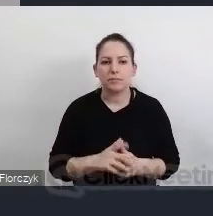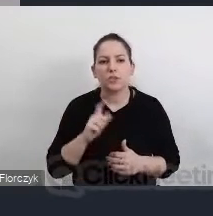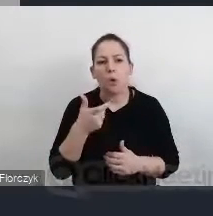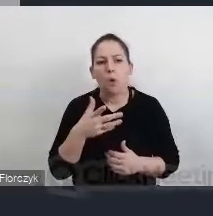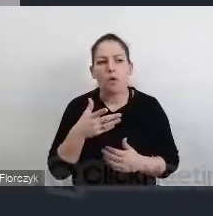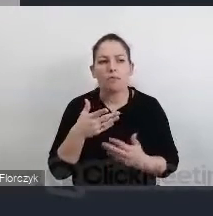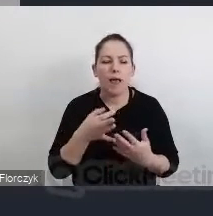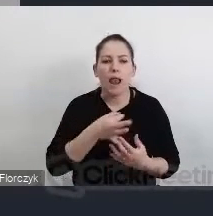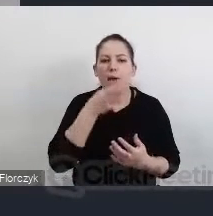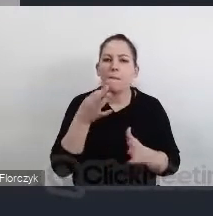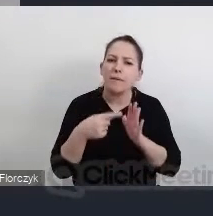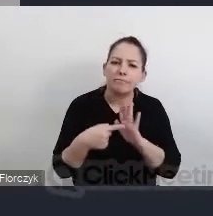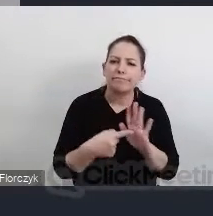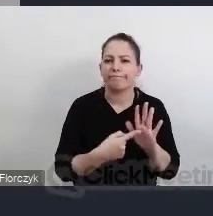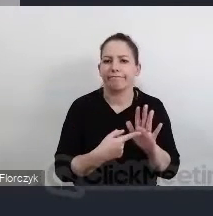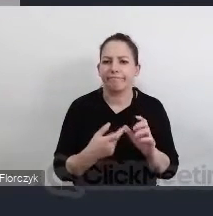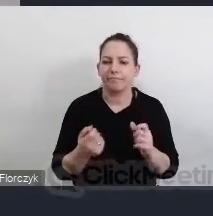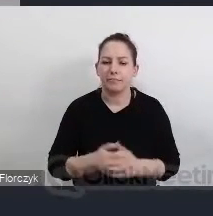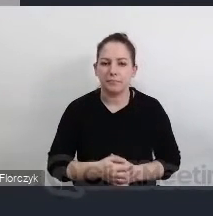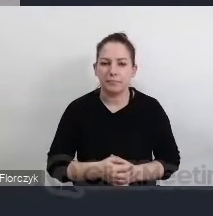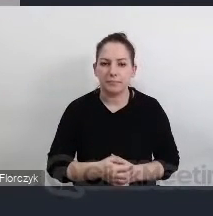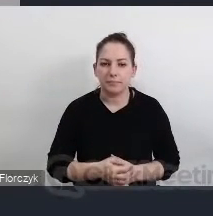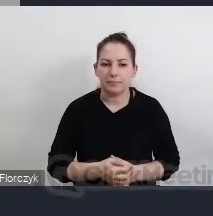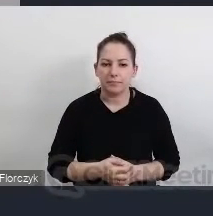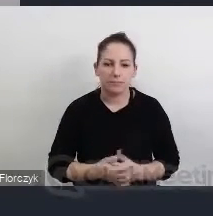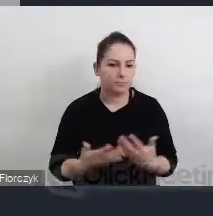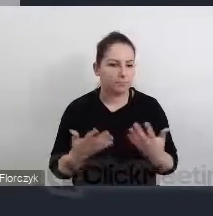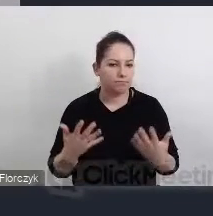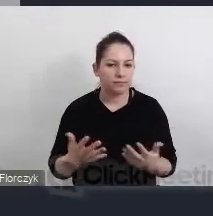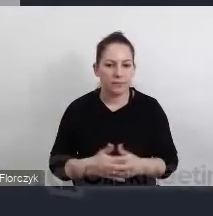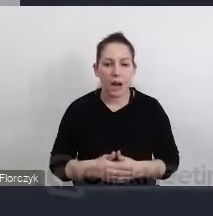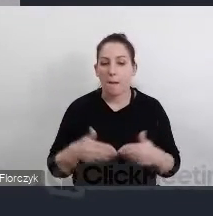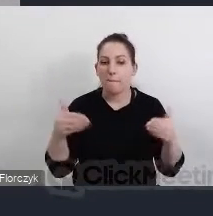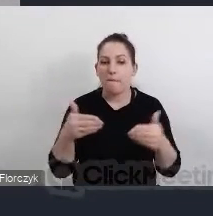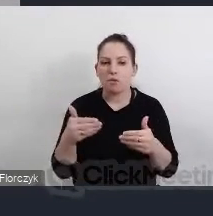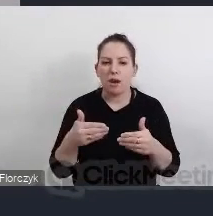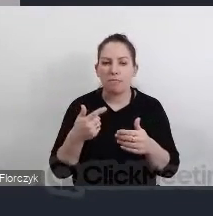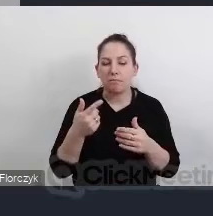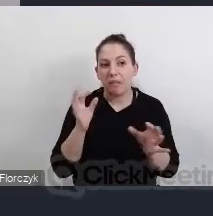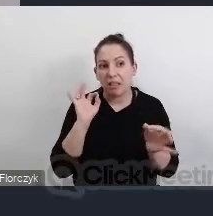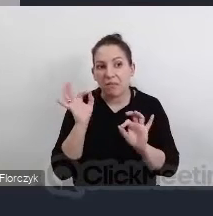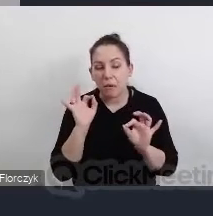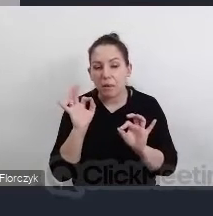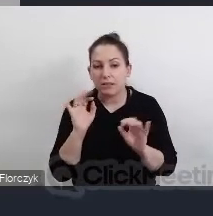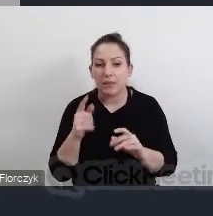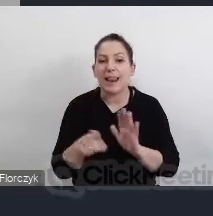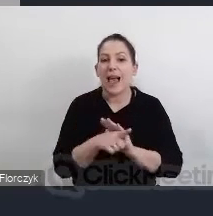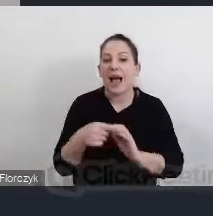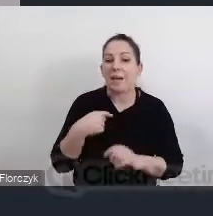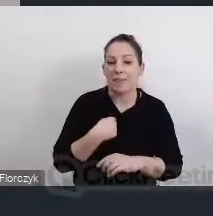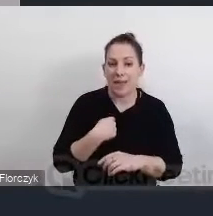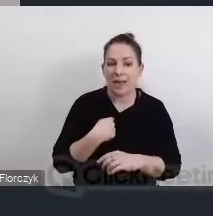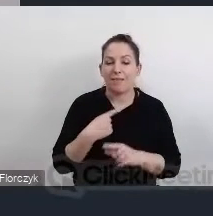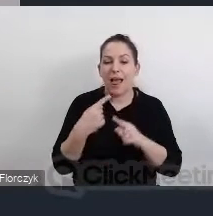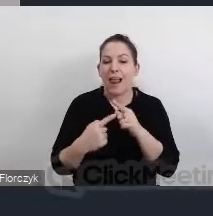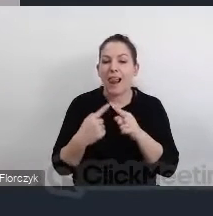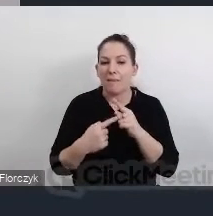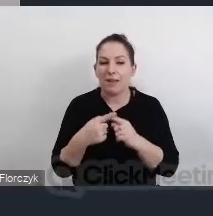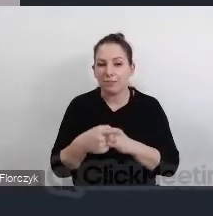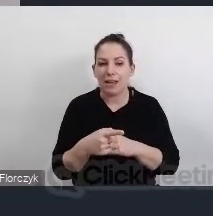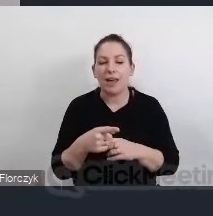lepiej prezentowane, więc być może jakichś danych, bo na przykład dla mnie zawsze takim elementem są